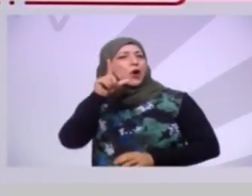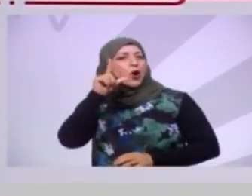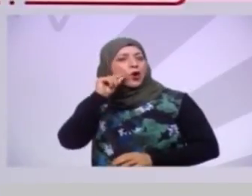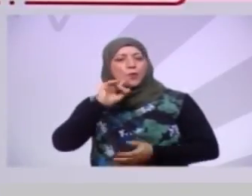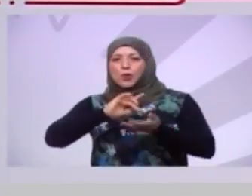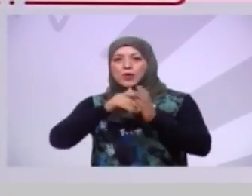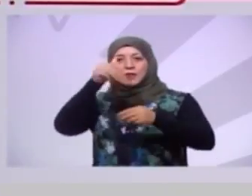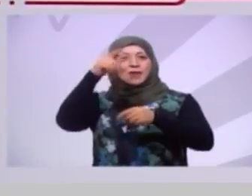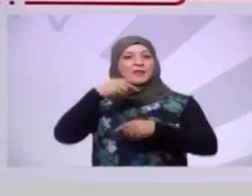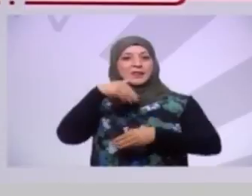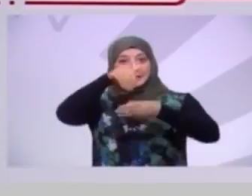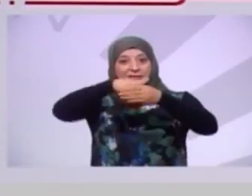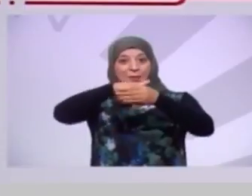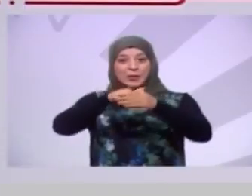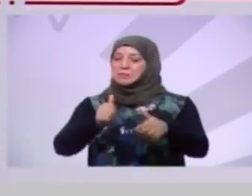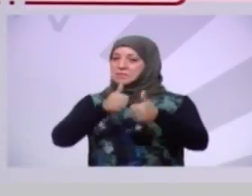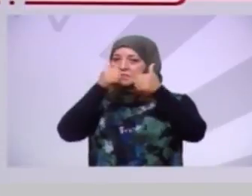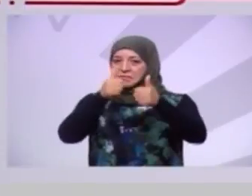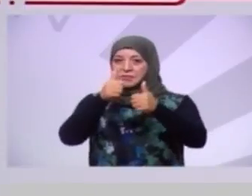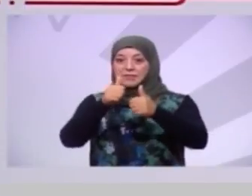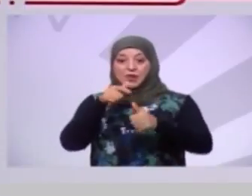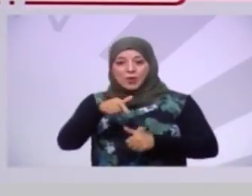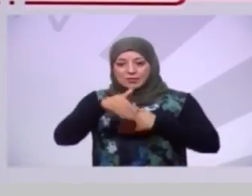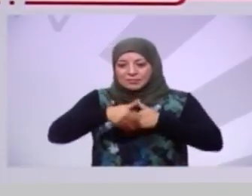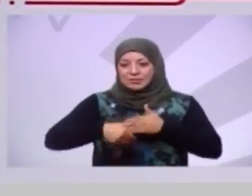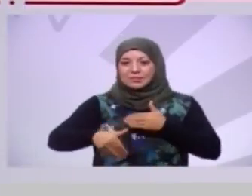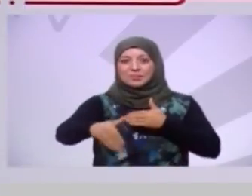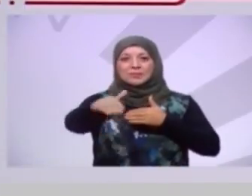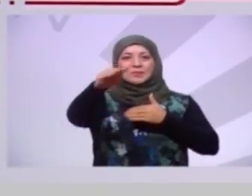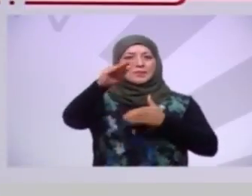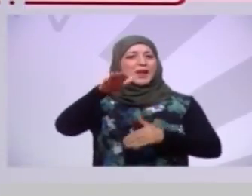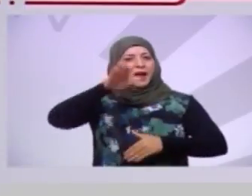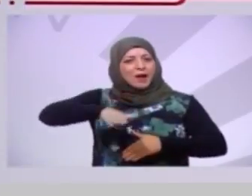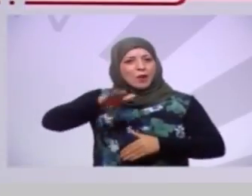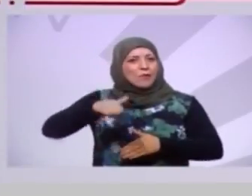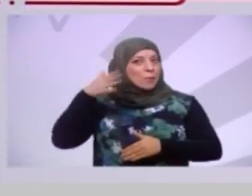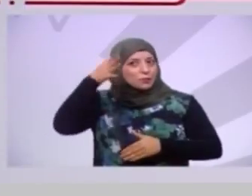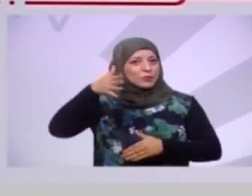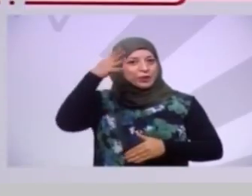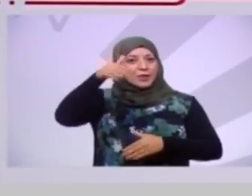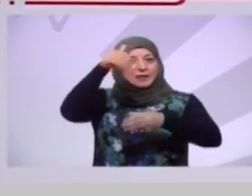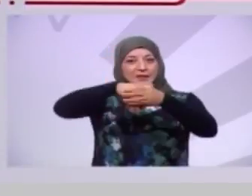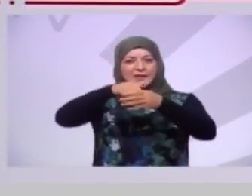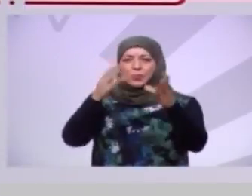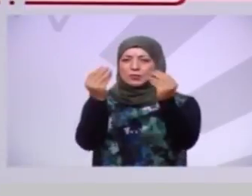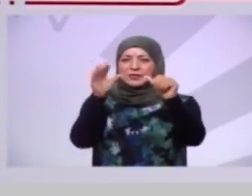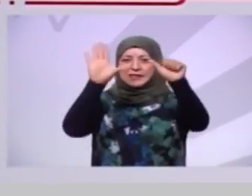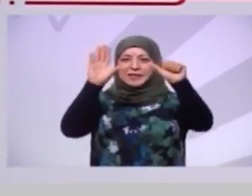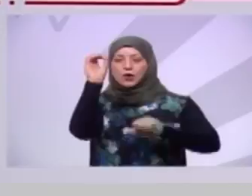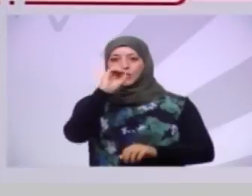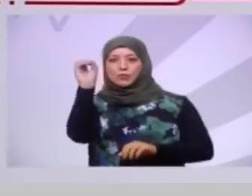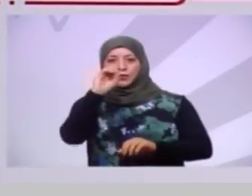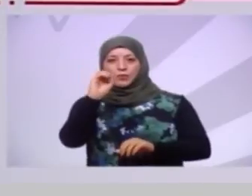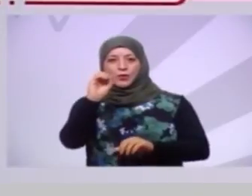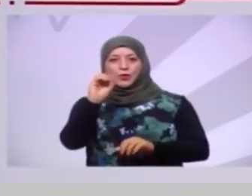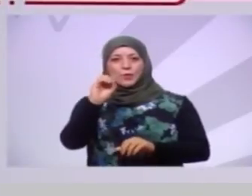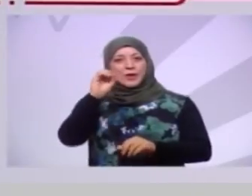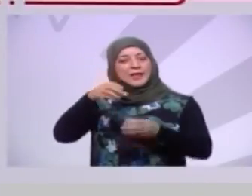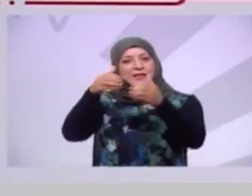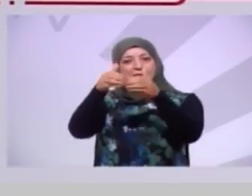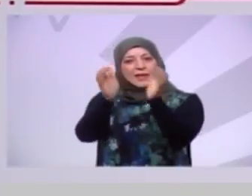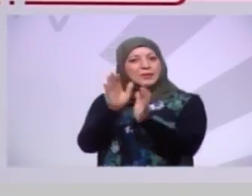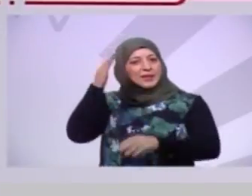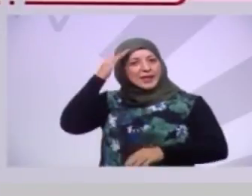صوتكم اه غالي يحدد مصيره ومصير اولادك صوتوا بكثافه يوم 6 اكتوبر صوت والحزب